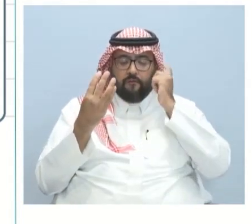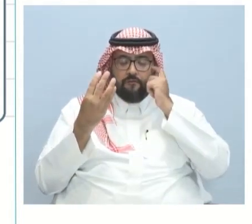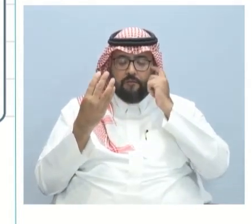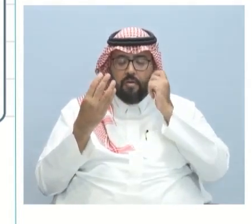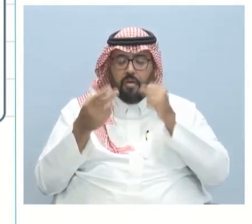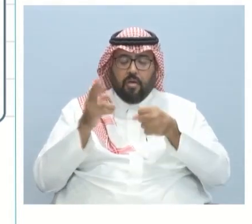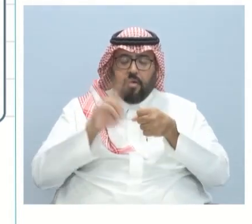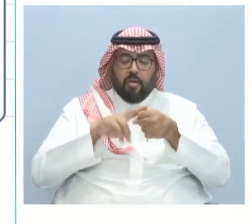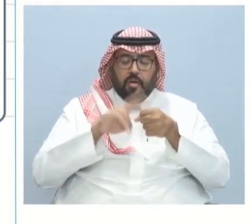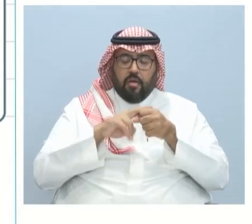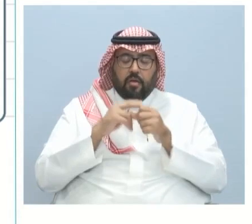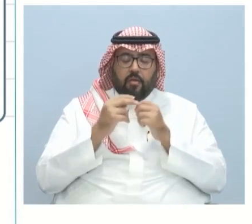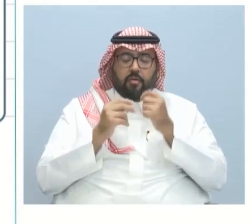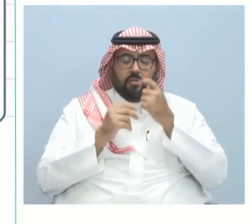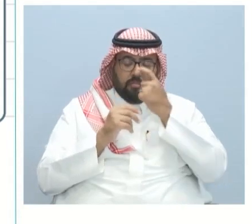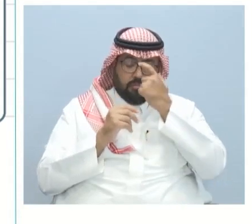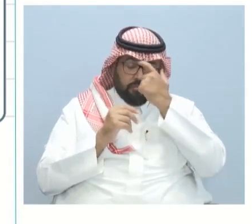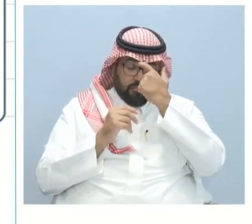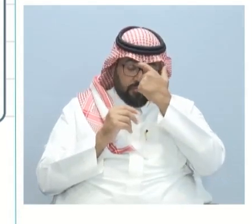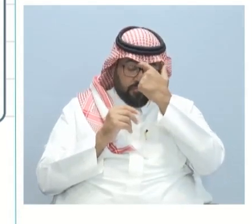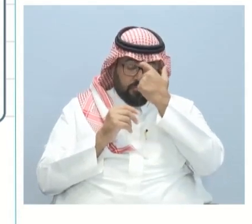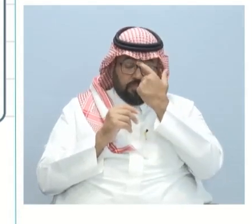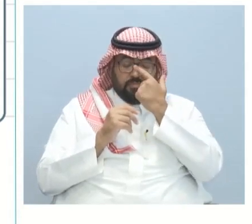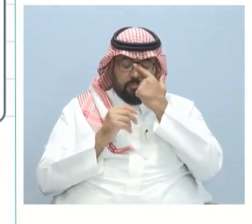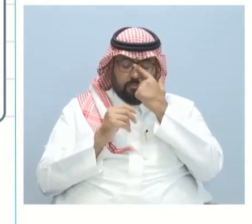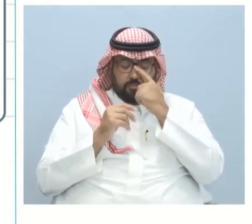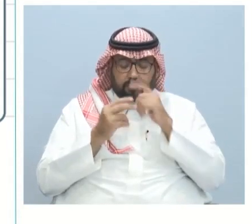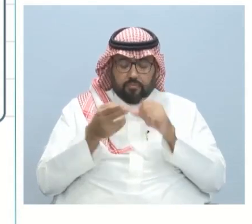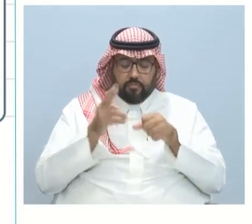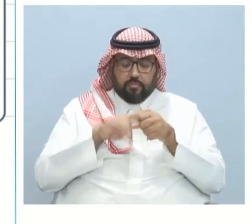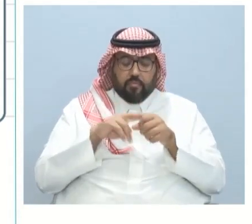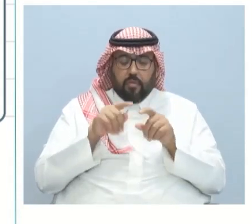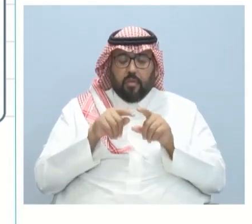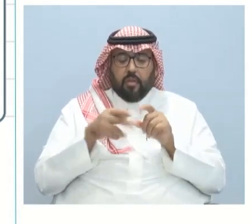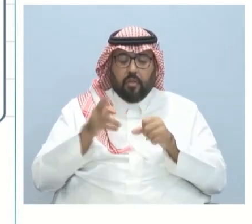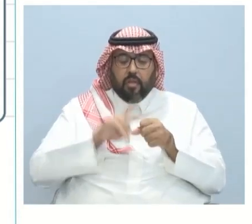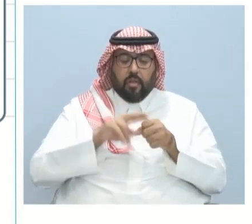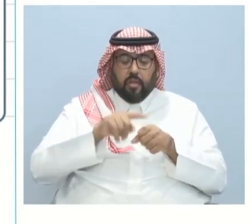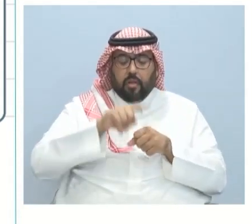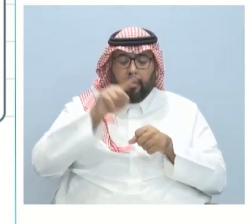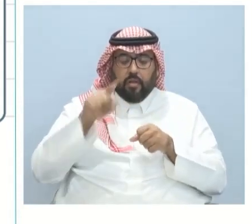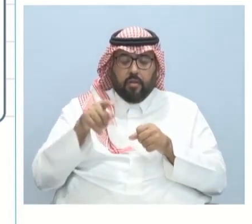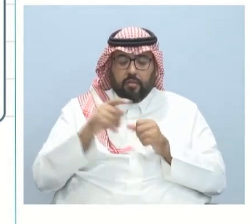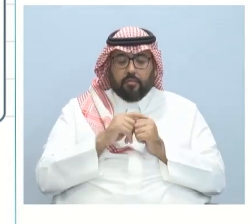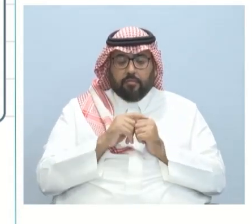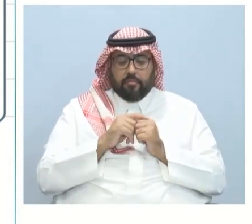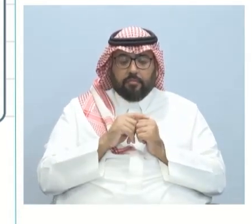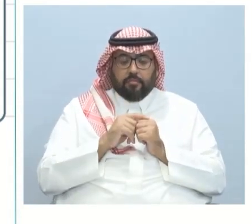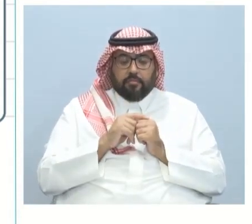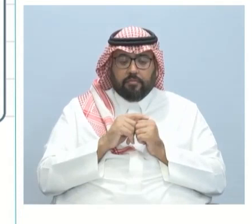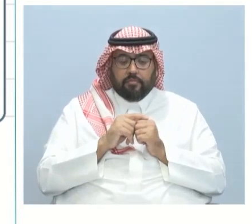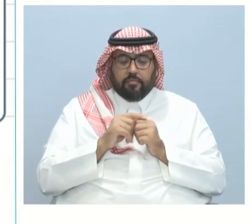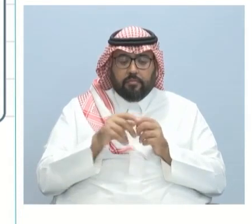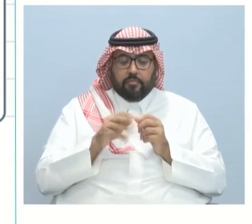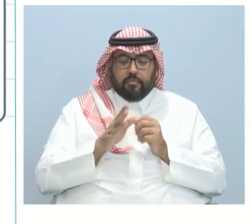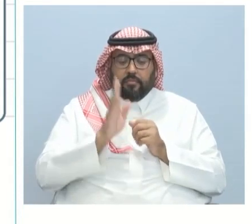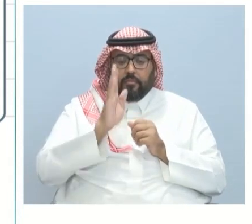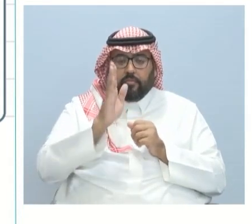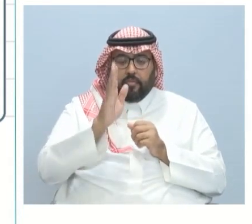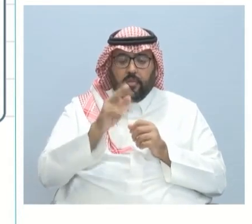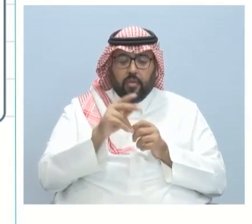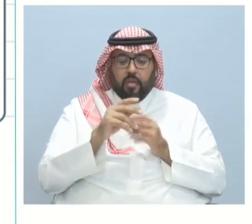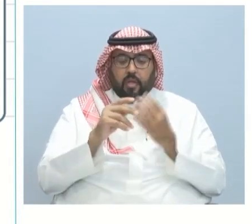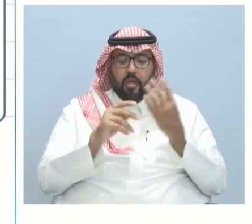مرات تكرار وفي اللبنات داخل التكرار داخل حلقه التكرار استخدمنا لبن التحرك الى الامام